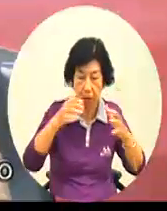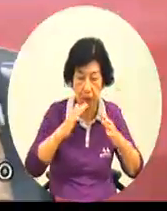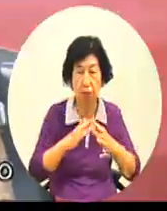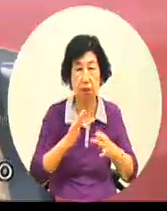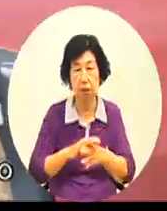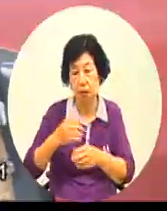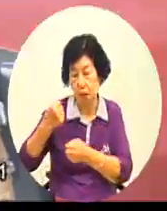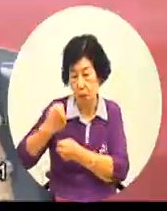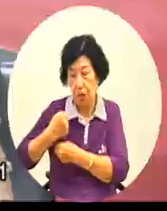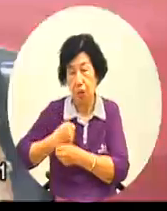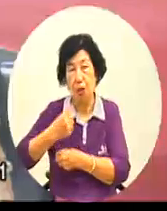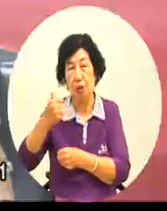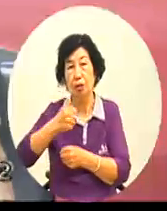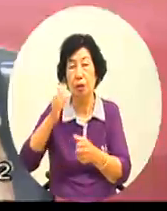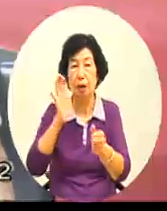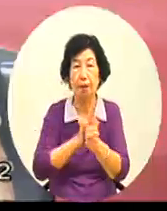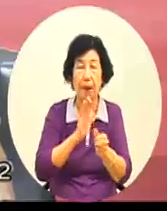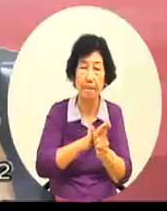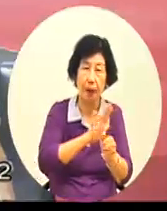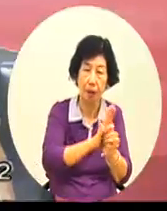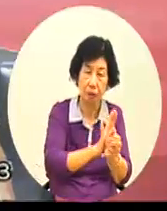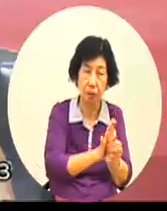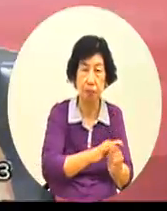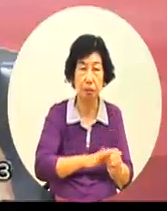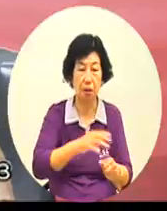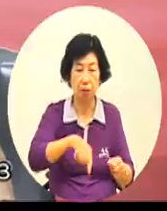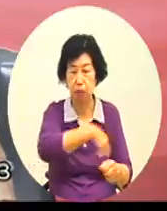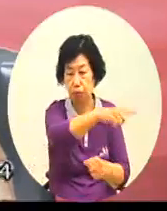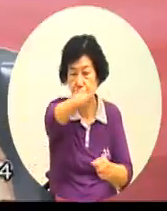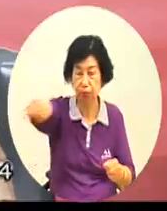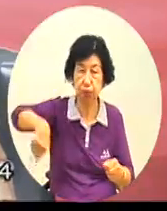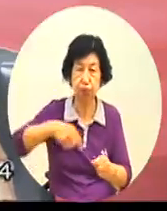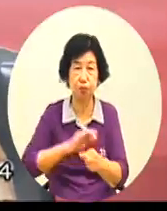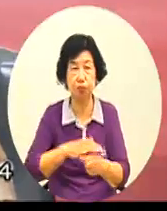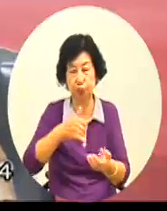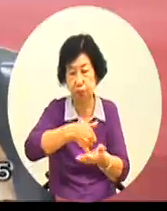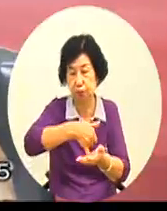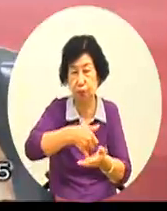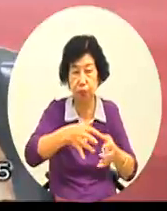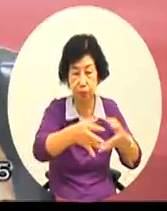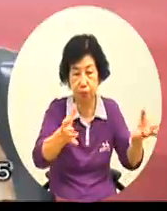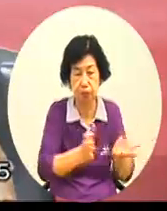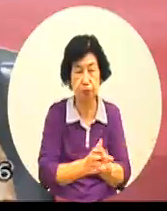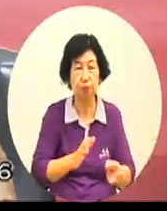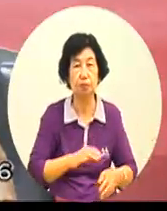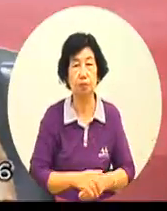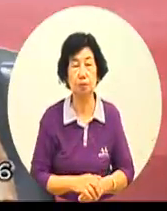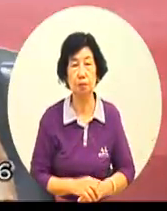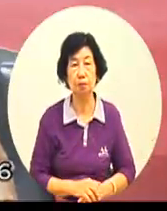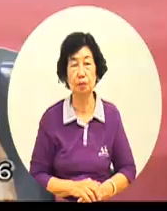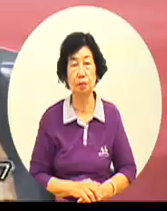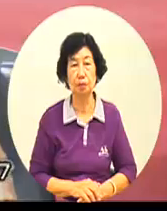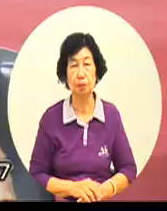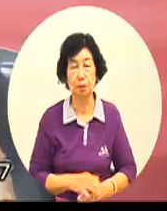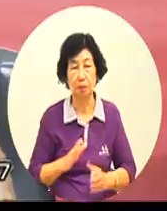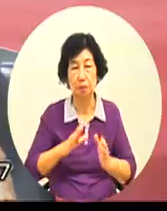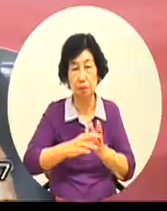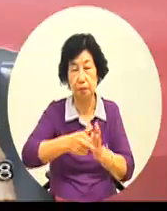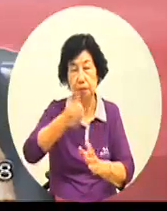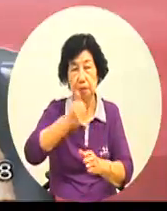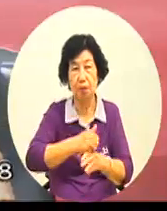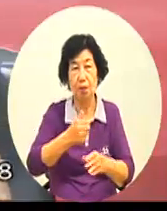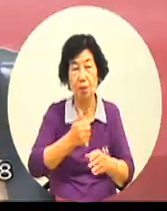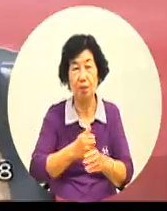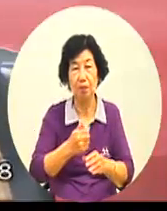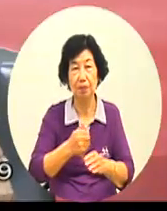们这一组摄政的团队都是弱势族群，你知道吗？所以我们殡仪局长反而被降掉了，你知道吗？